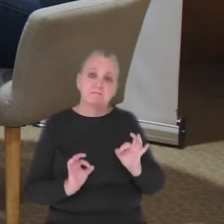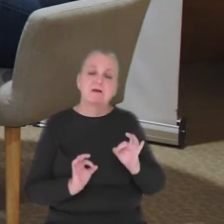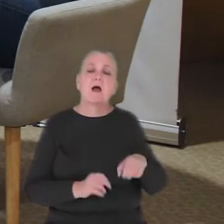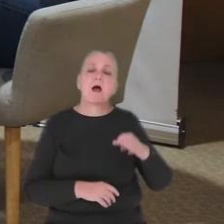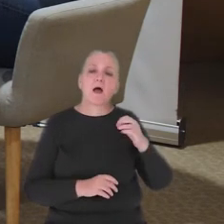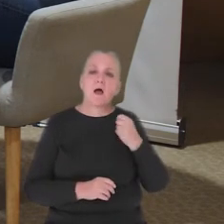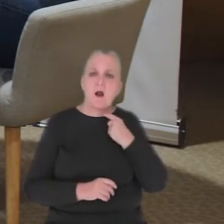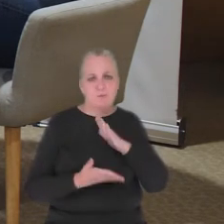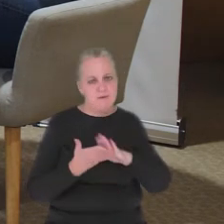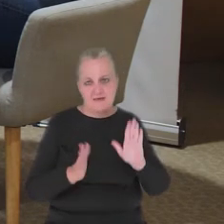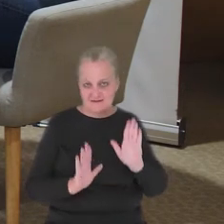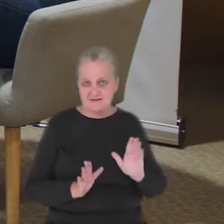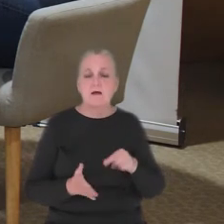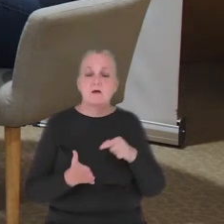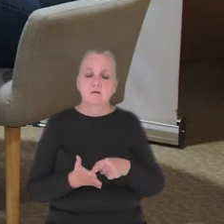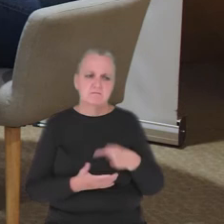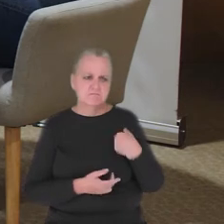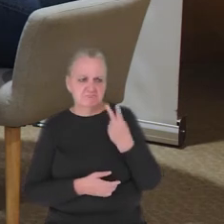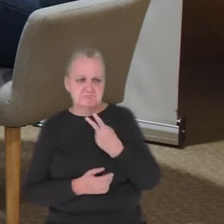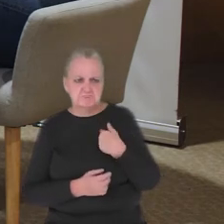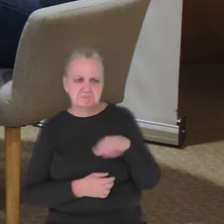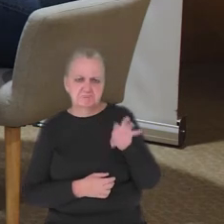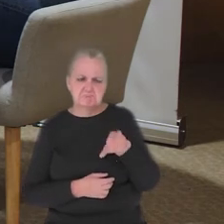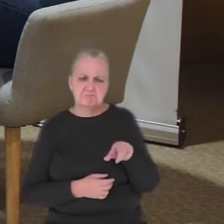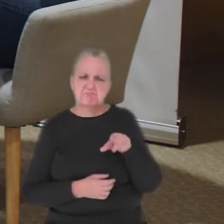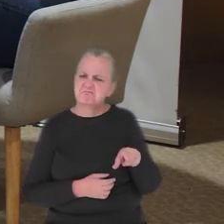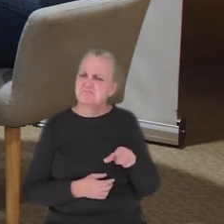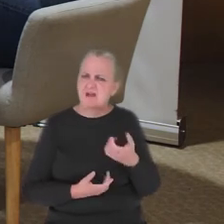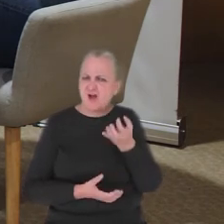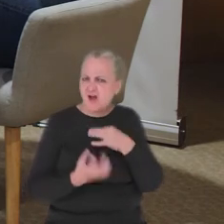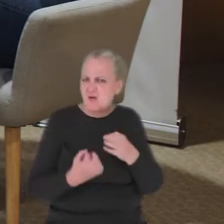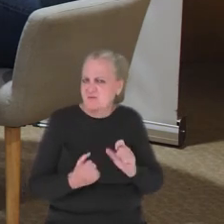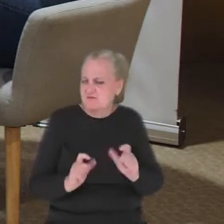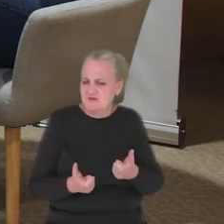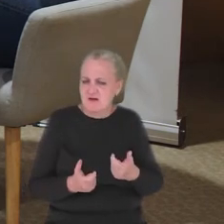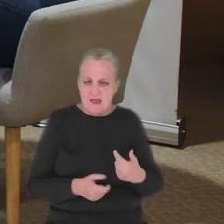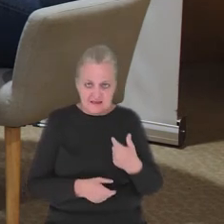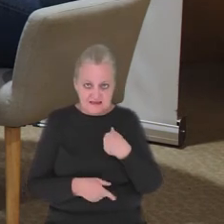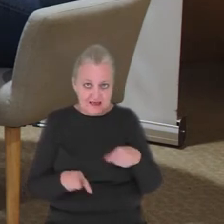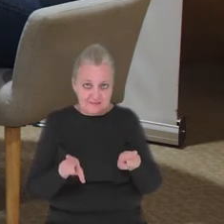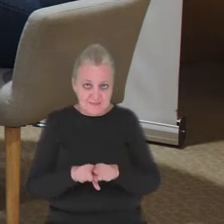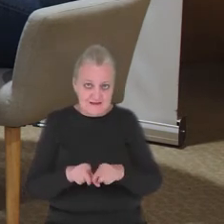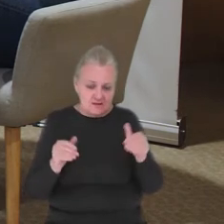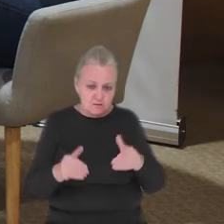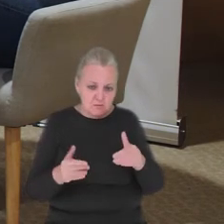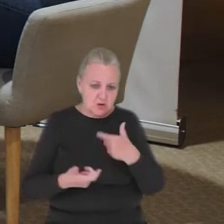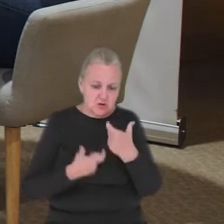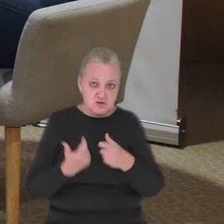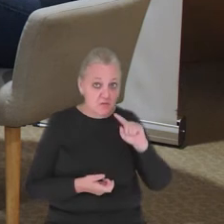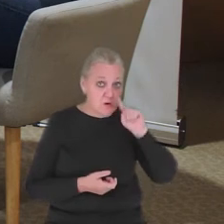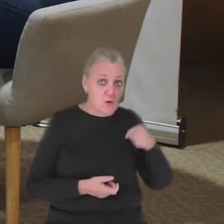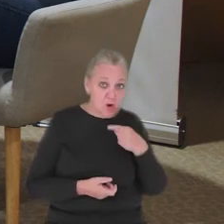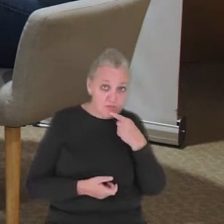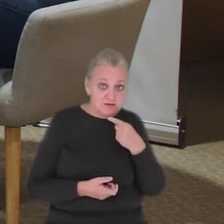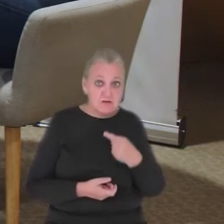bez alkoholu. I sobie myślałam, że co w ogóle mówi? To znaczy, że ja też mogę sobie zrobić taki komiks?